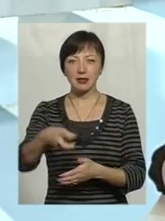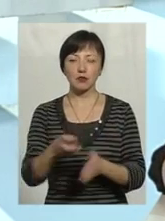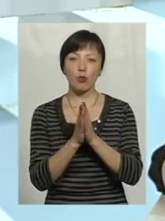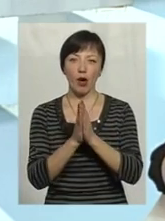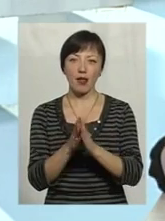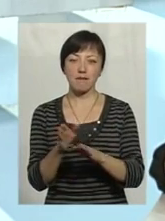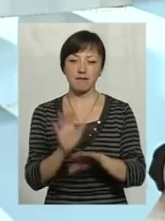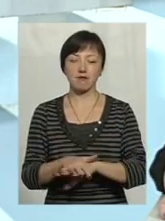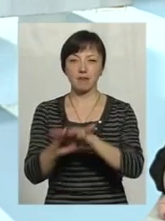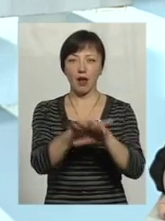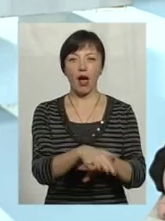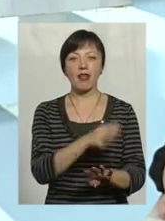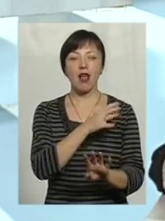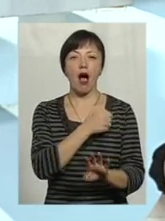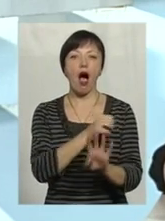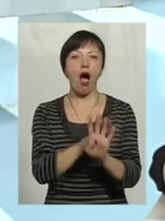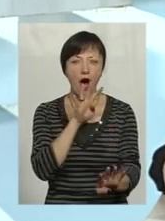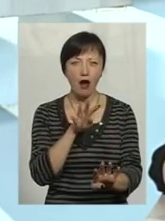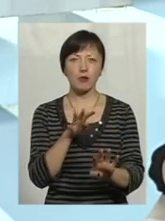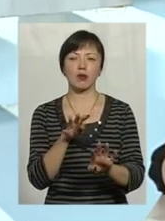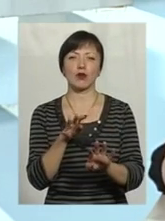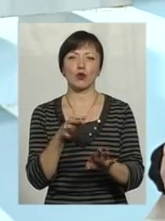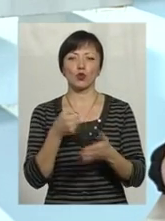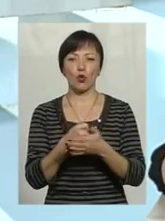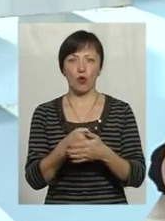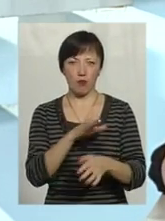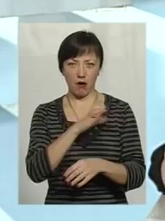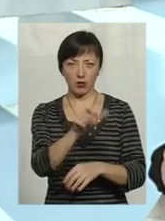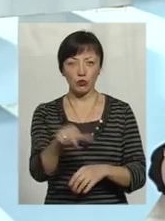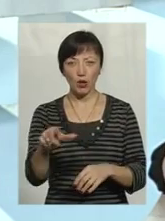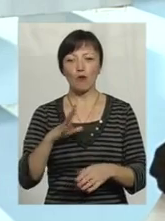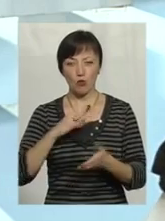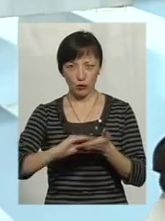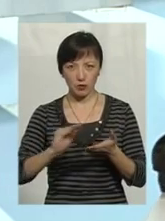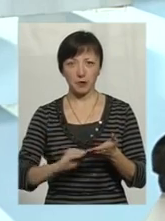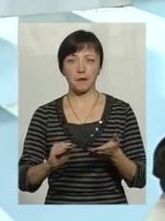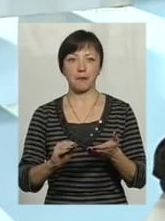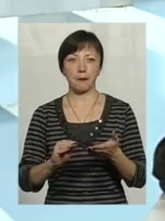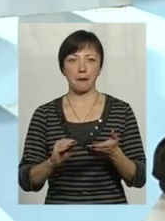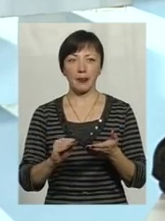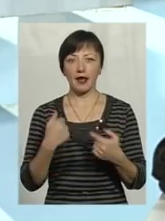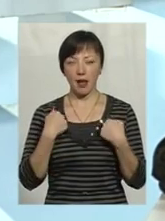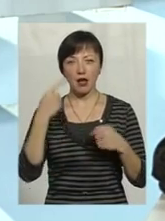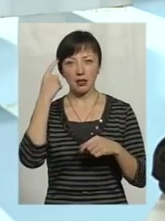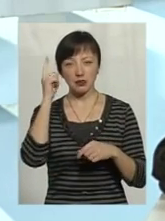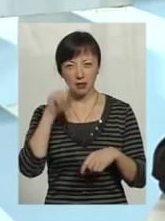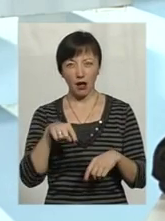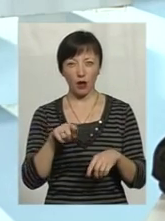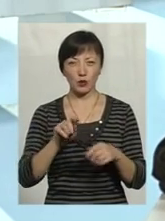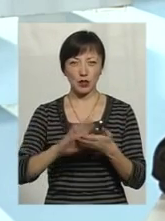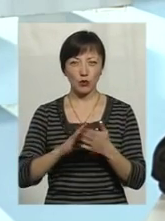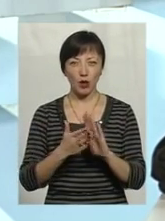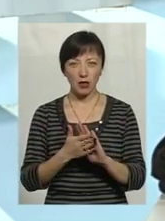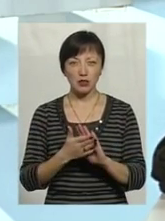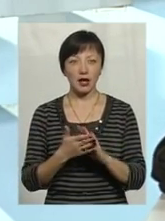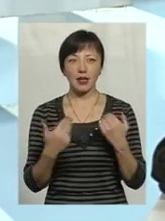армію, так, там, на забезпечення, вона була, і якщо, в принципі, наскільки я моніторю